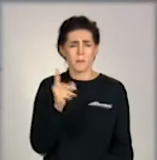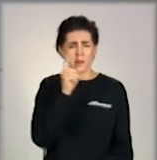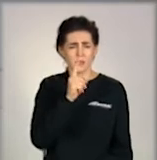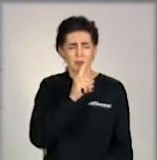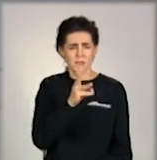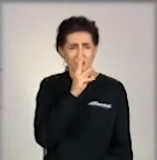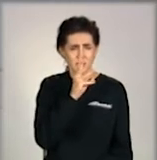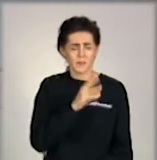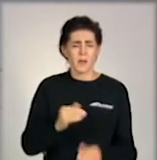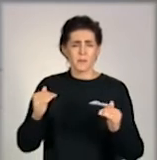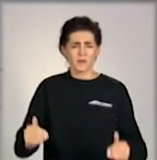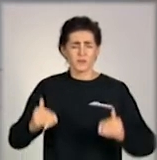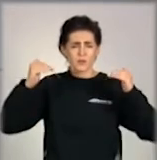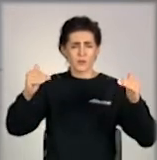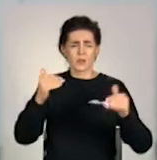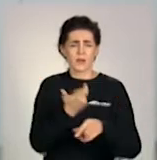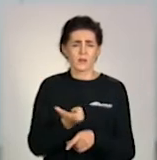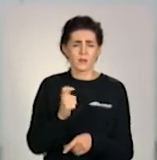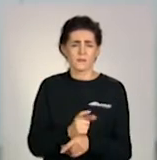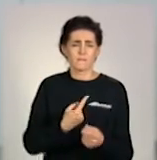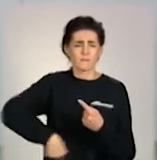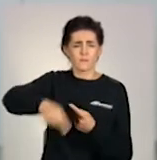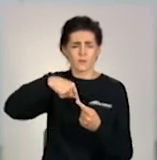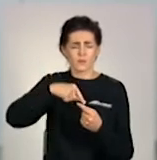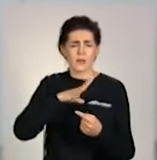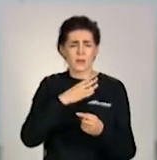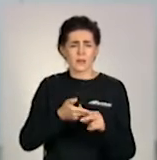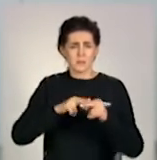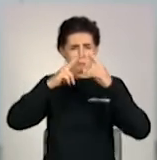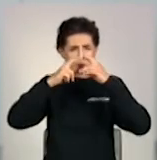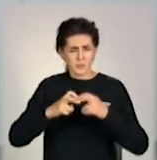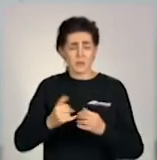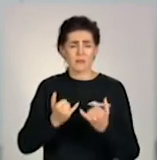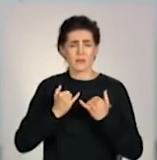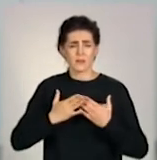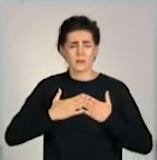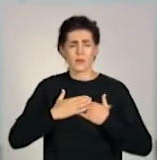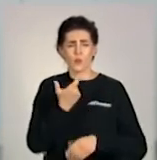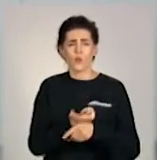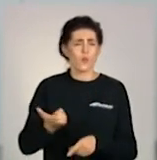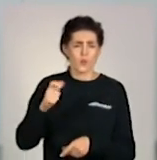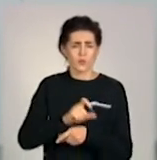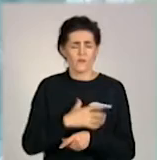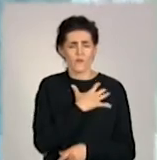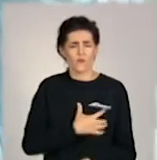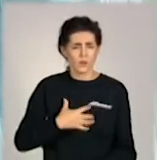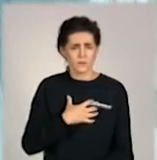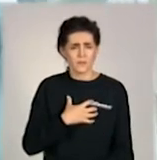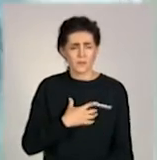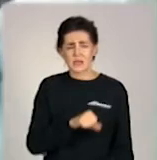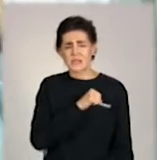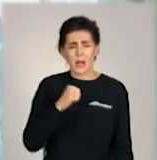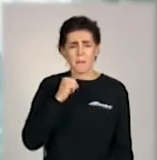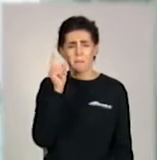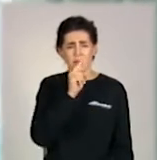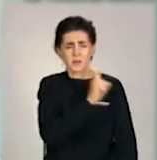зарплаты. Повышение в таком объеме, которое предусматривается, конечно, для нас очень-очень, ну, важно. Мінімалку